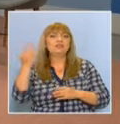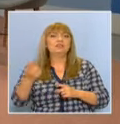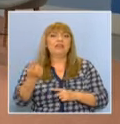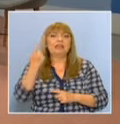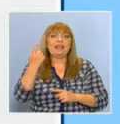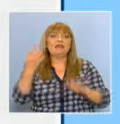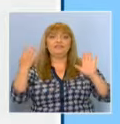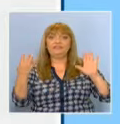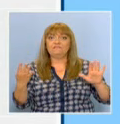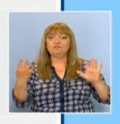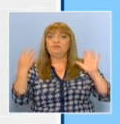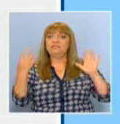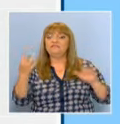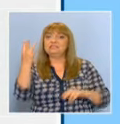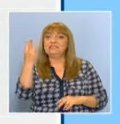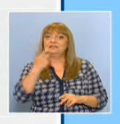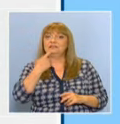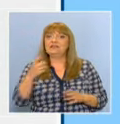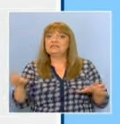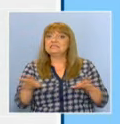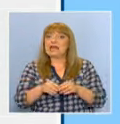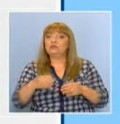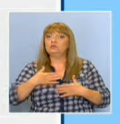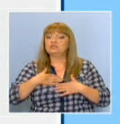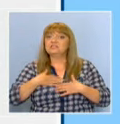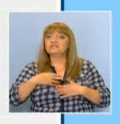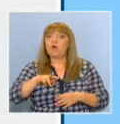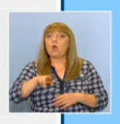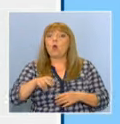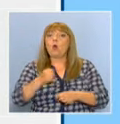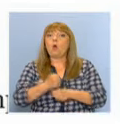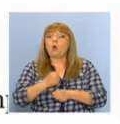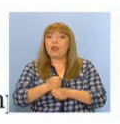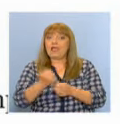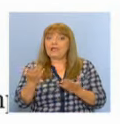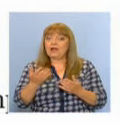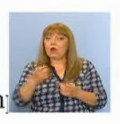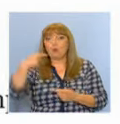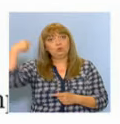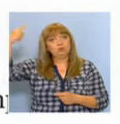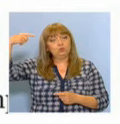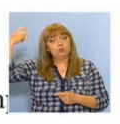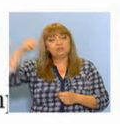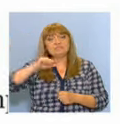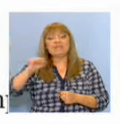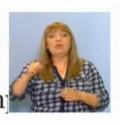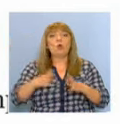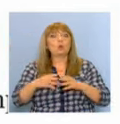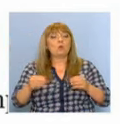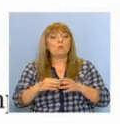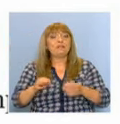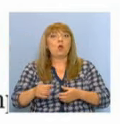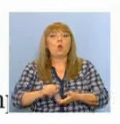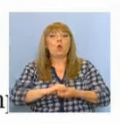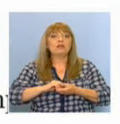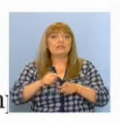1993 година. Когато заедно с свой колега от Турция и от Румъния организира тази олимпиада, за първи път